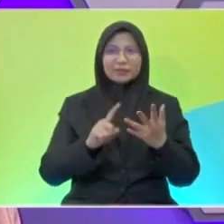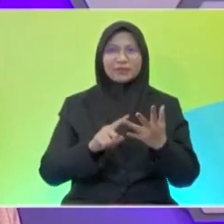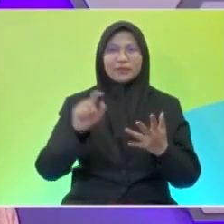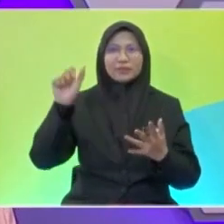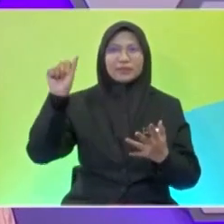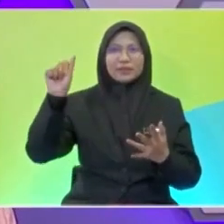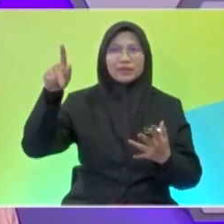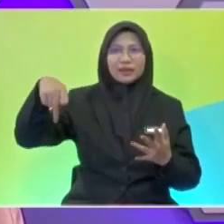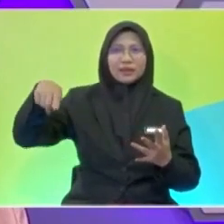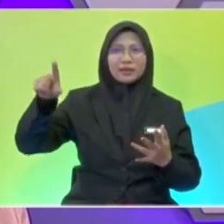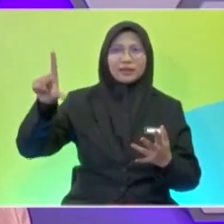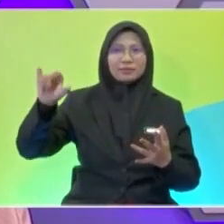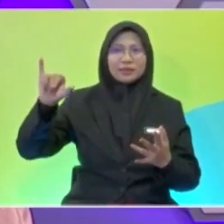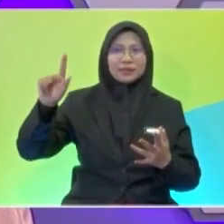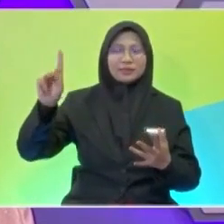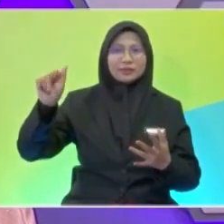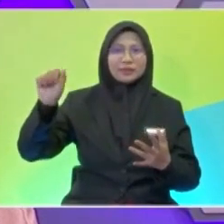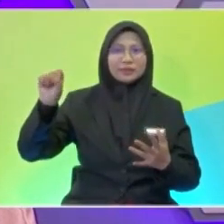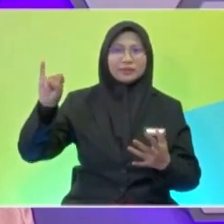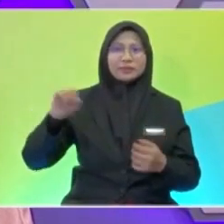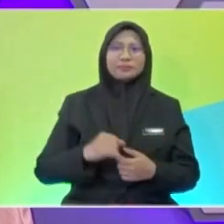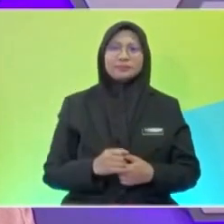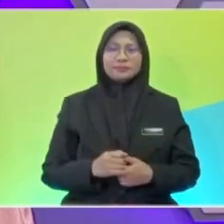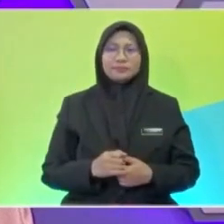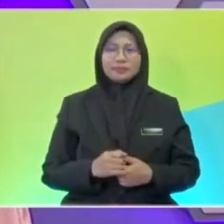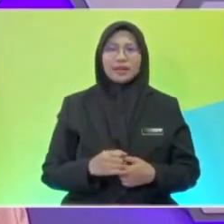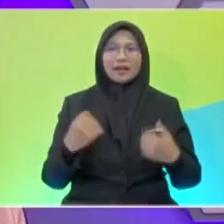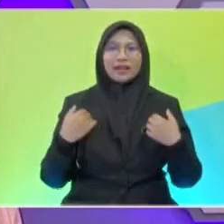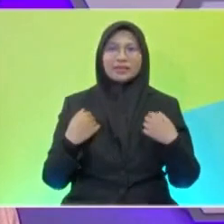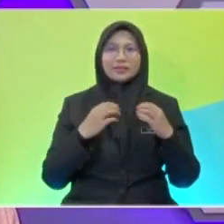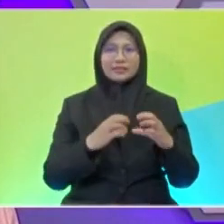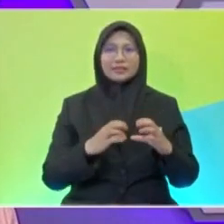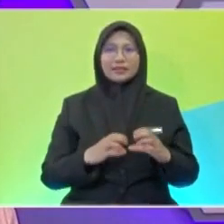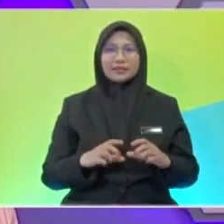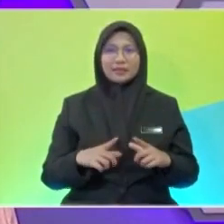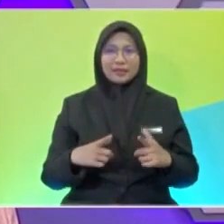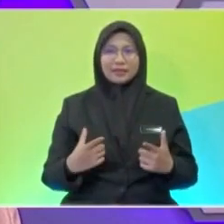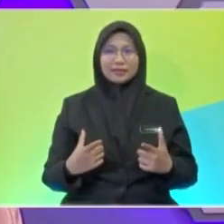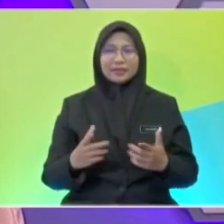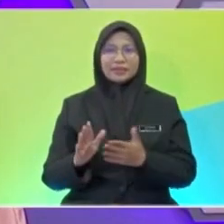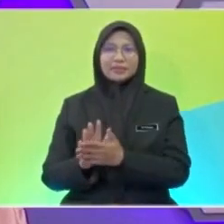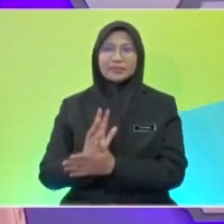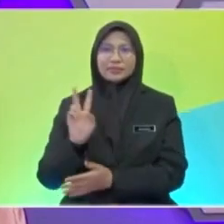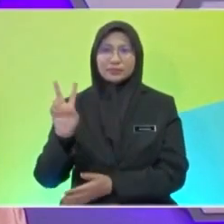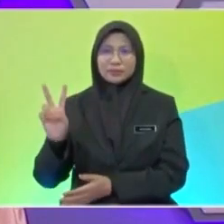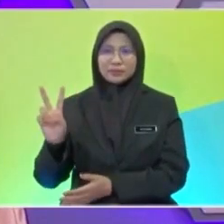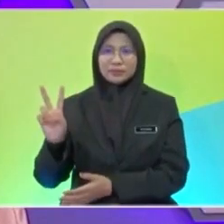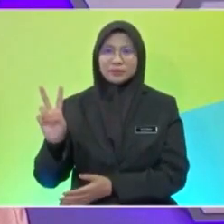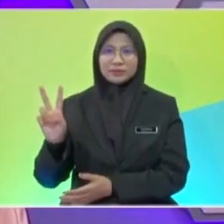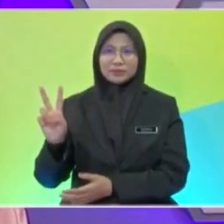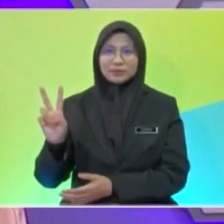2 jam seperti yang telah disebutkan tadi dan terdapat kaidah lain pencak silat yang dijalankan yaitu kertas duwur